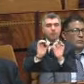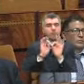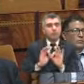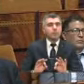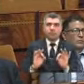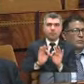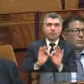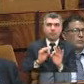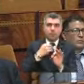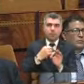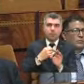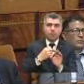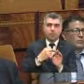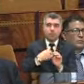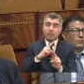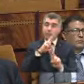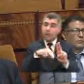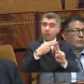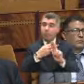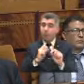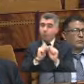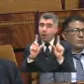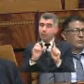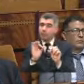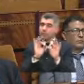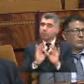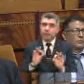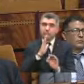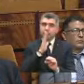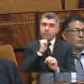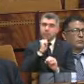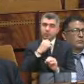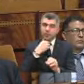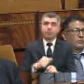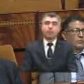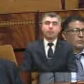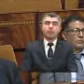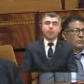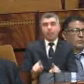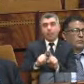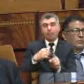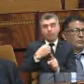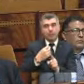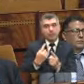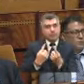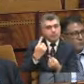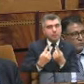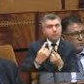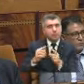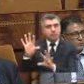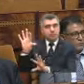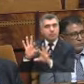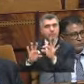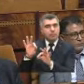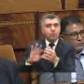السيدة الوزيرة ما واضحاش، لأن كان إلا بغينا نوضحها أكثر كانت تكون طلبت عروض باش ديك الساعة نحددوا المعايير على المنابر